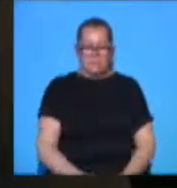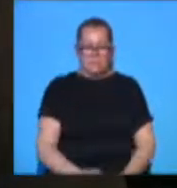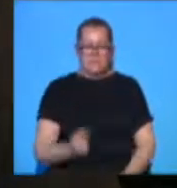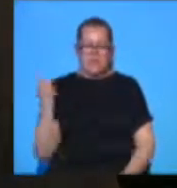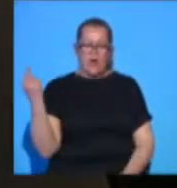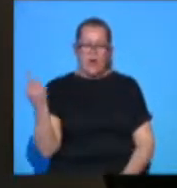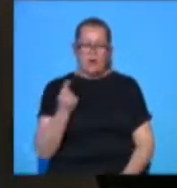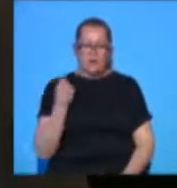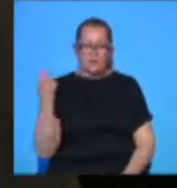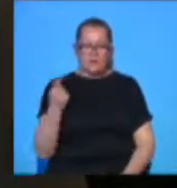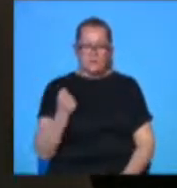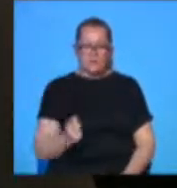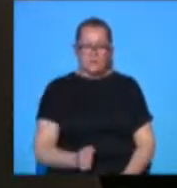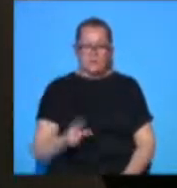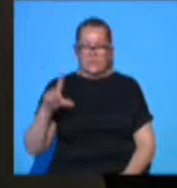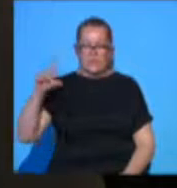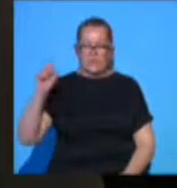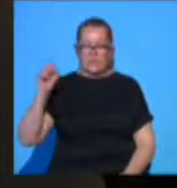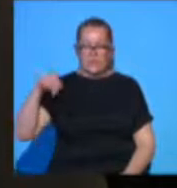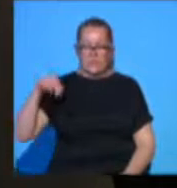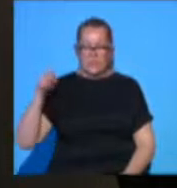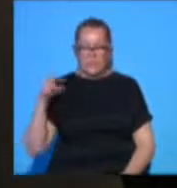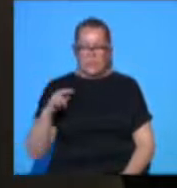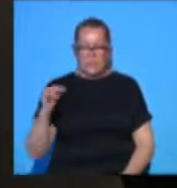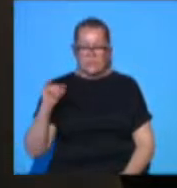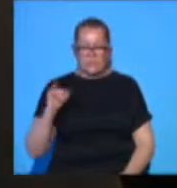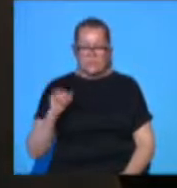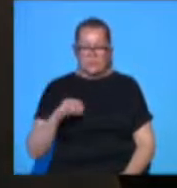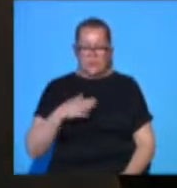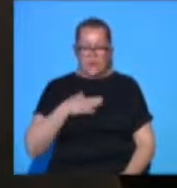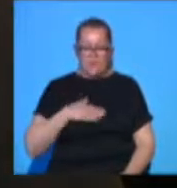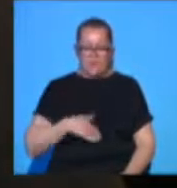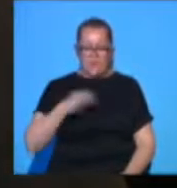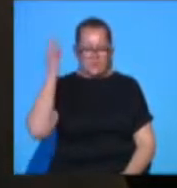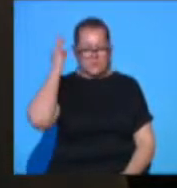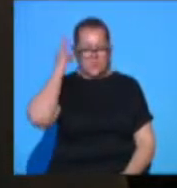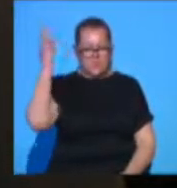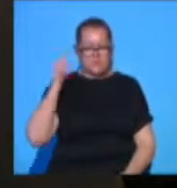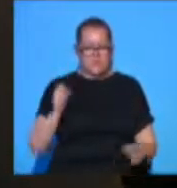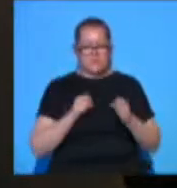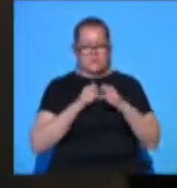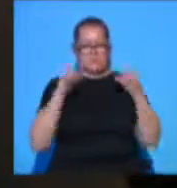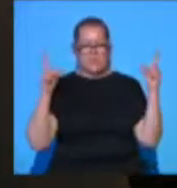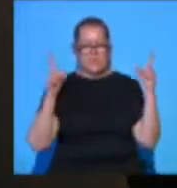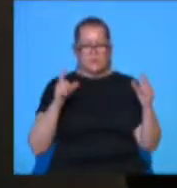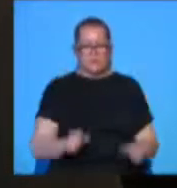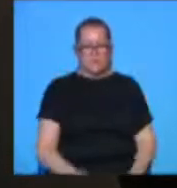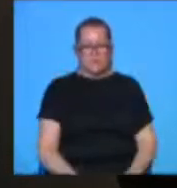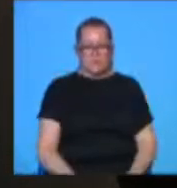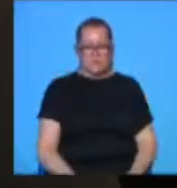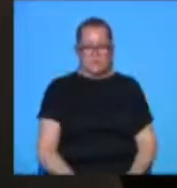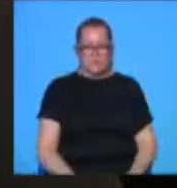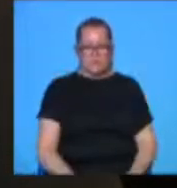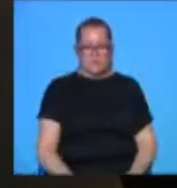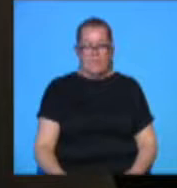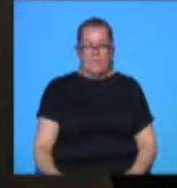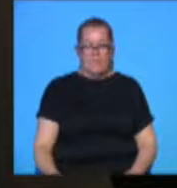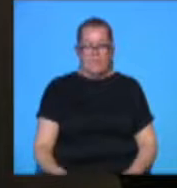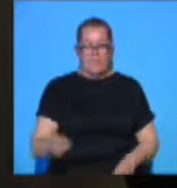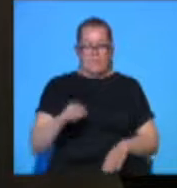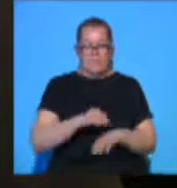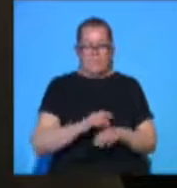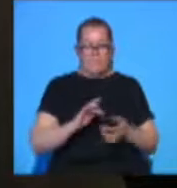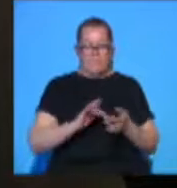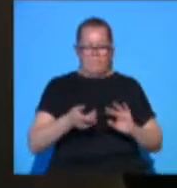orășelile din jurul Londrei. Deci cei care vor să afle ce surprize le-ați pregătit pot să intre pe site-ul oficial? Pe site-ul